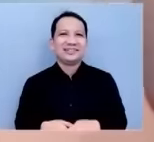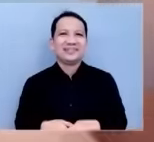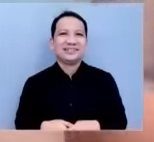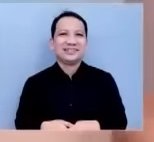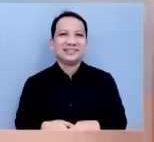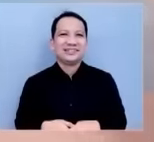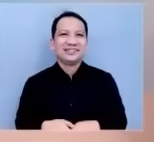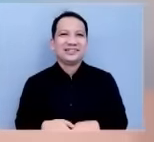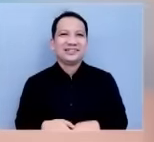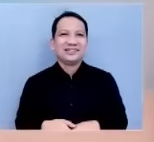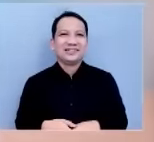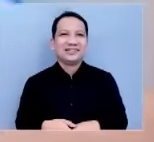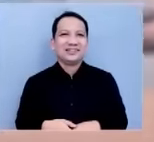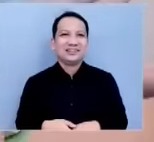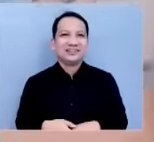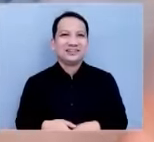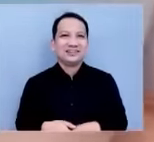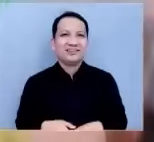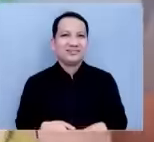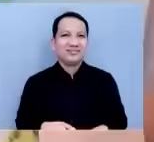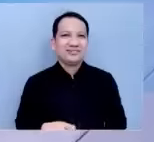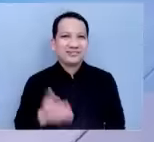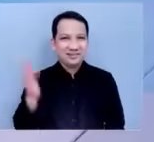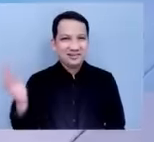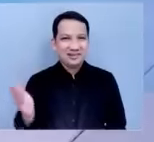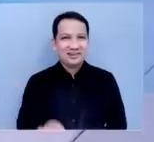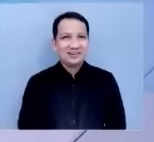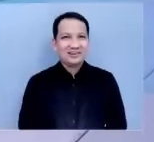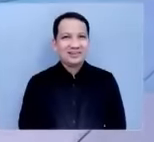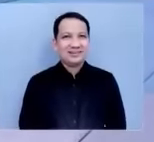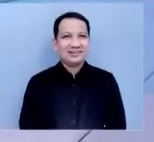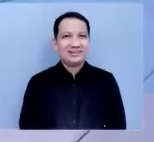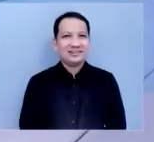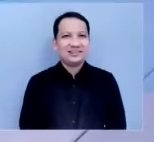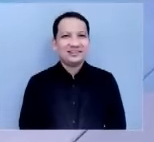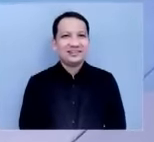Rise, go. Ay, si Karen. Karen. Si Karen. Ay, ako.